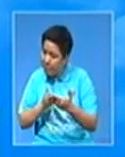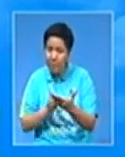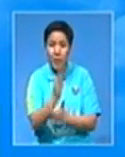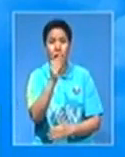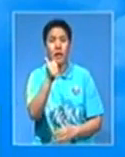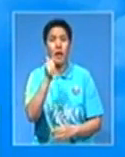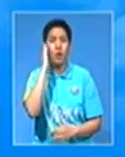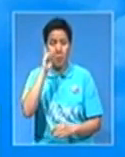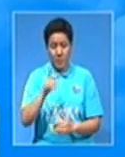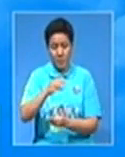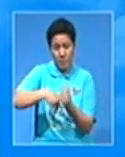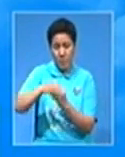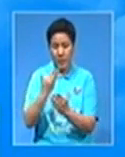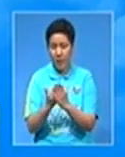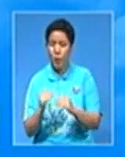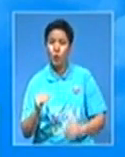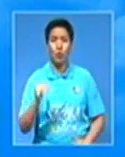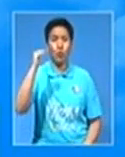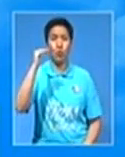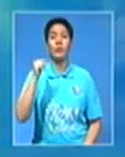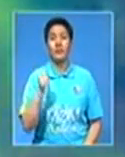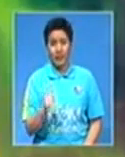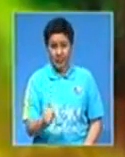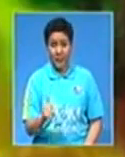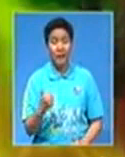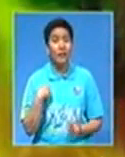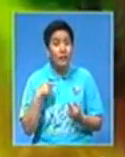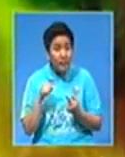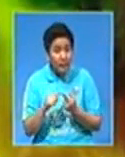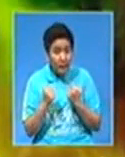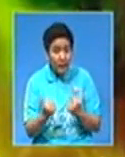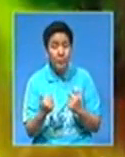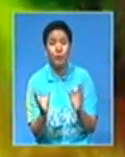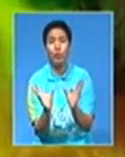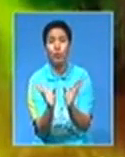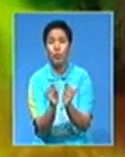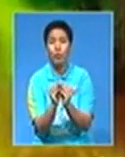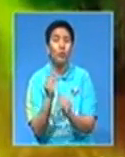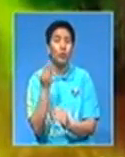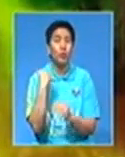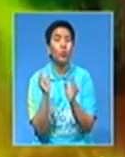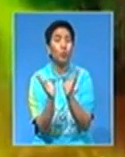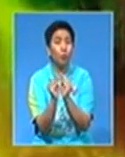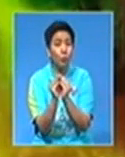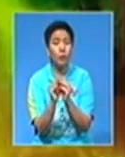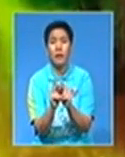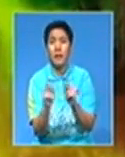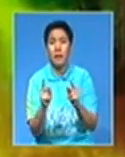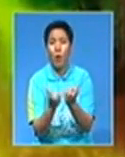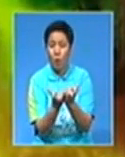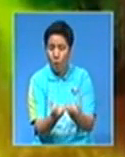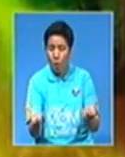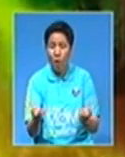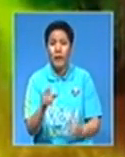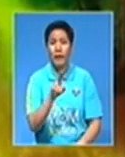างไปสู่ประเทศที่มีรายได้สูงได้นะครับทั้งนี้โดยการประชุมในการประชุมของคณะกรรมการนวัตกรรมแห่งช